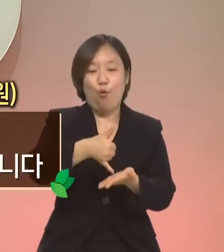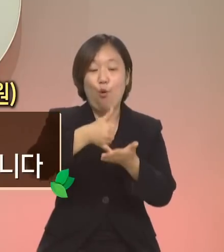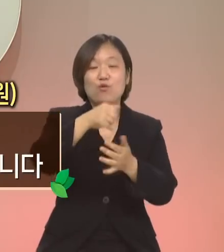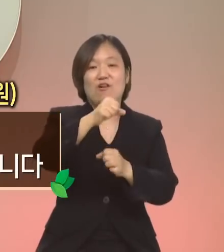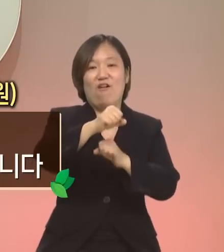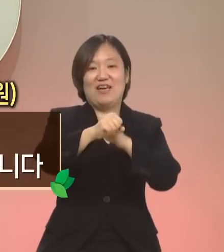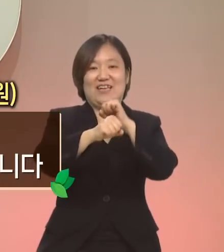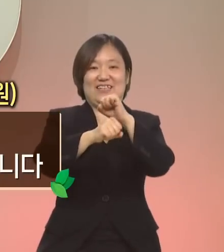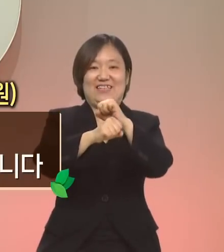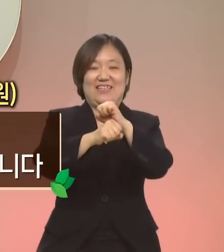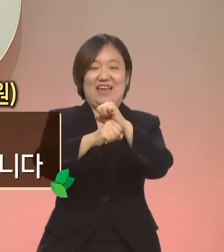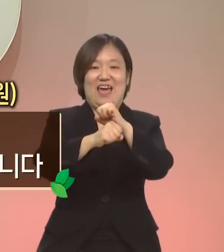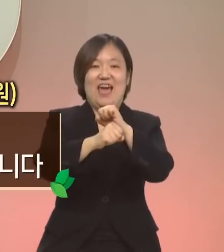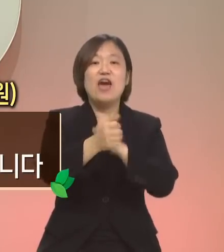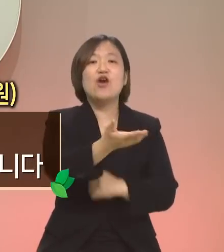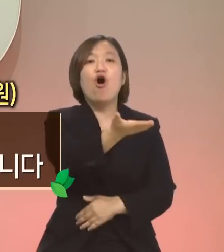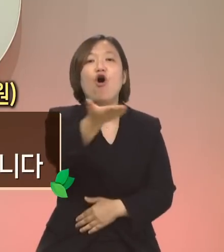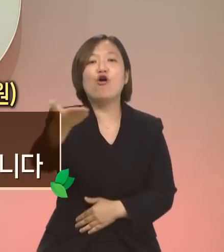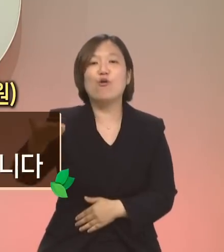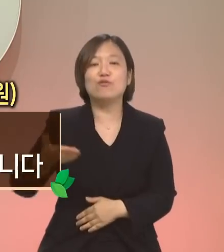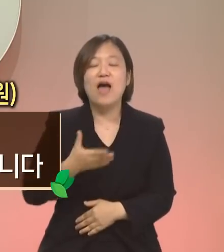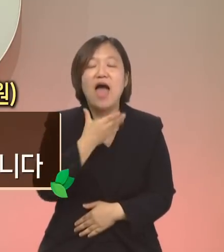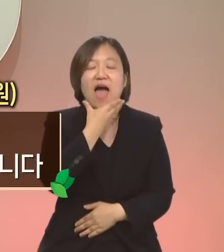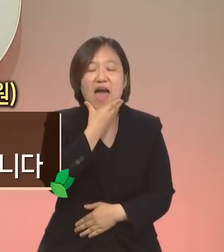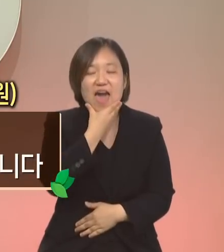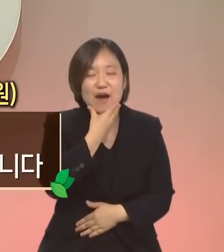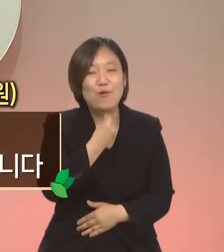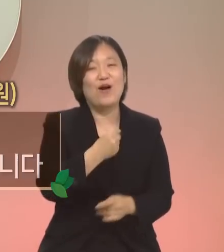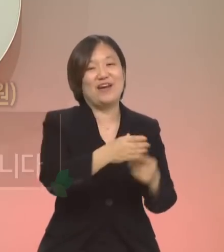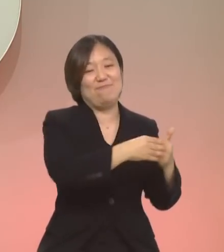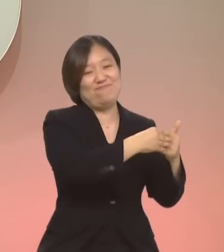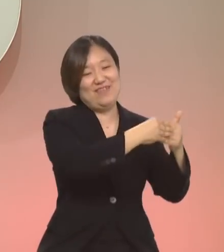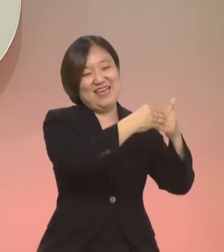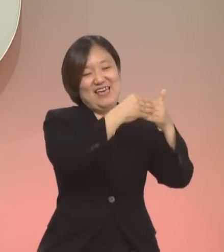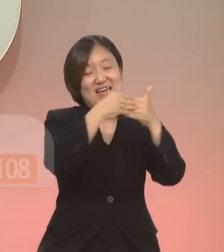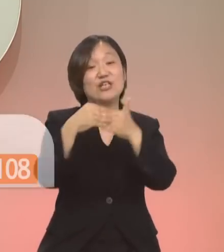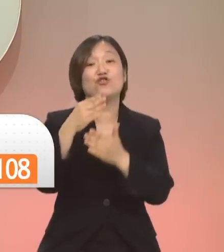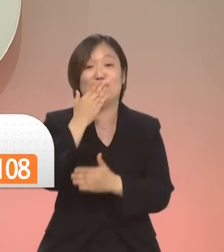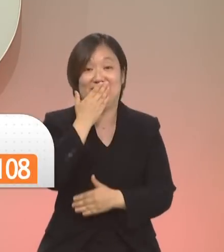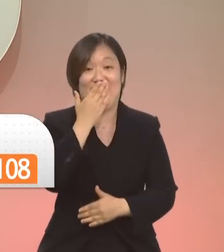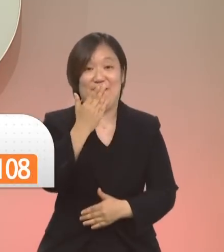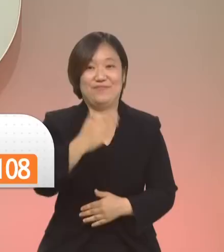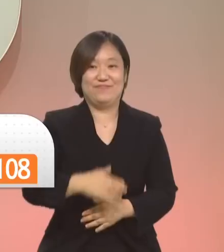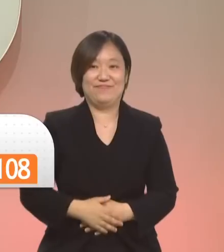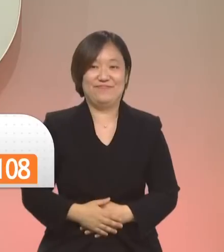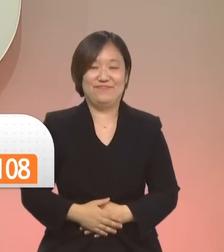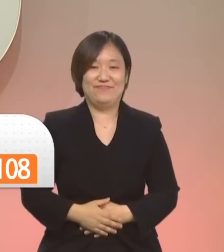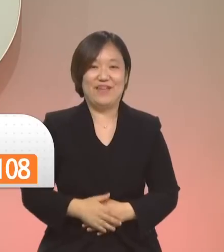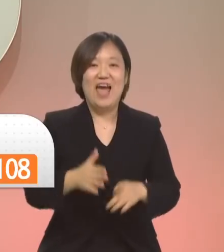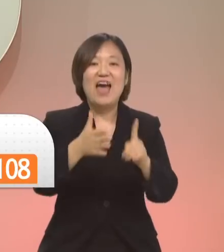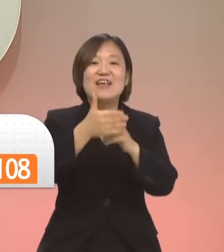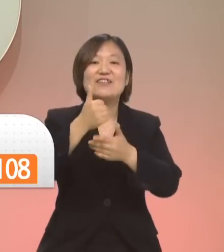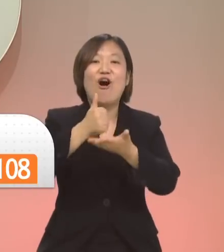여러분들을 진정한 행복의 길로 이끌어 줄 것입니다 여러분